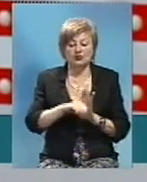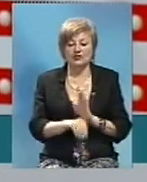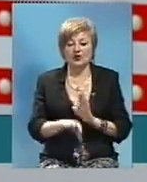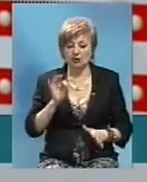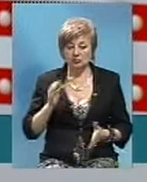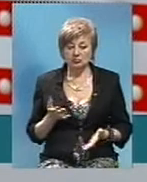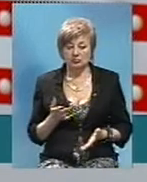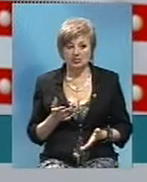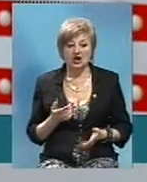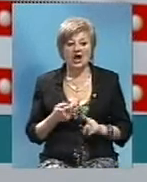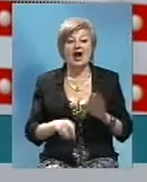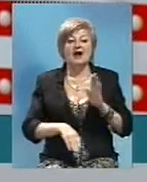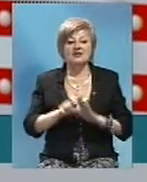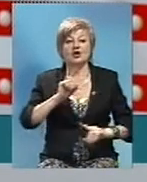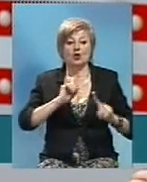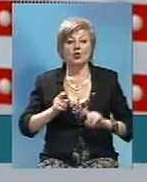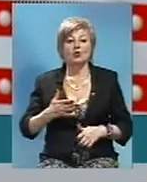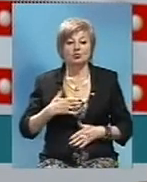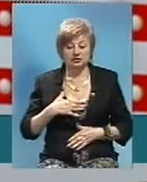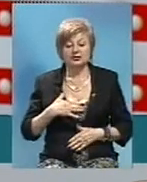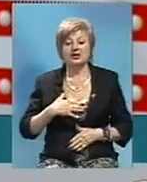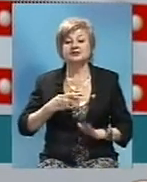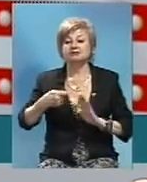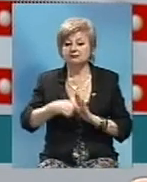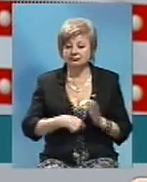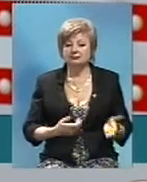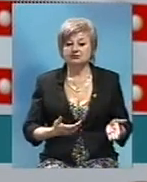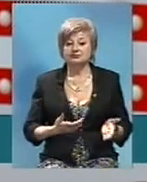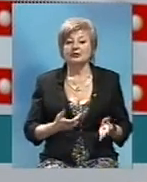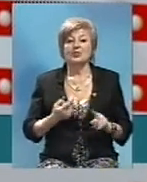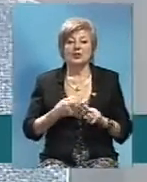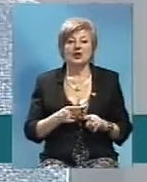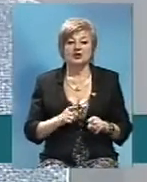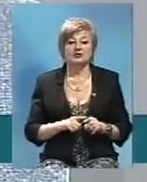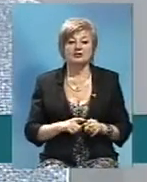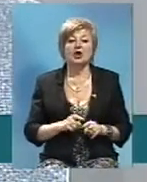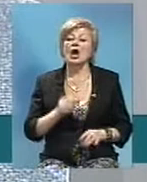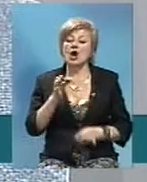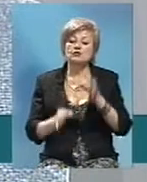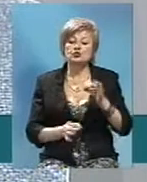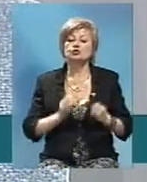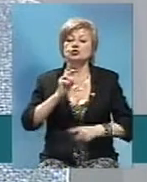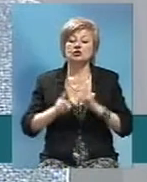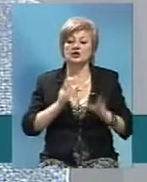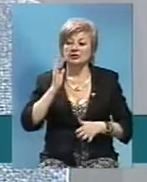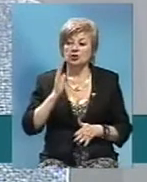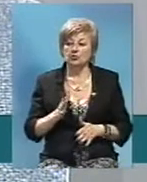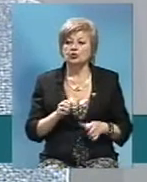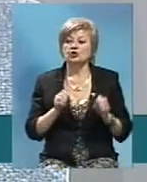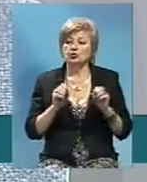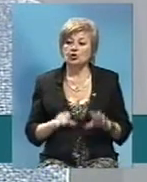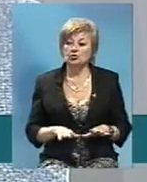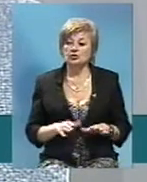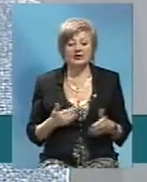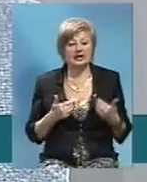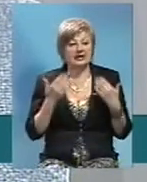питання. Але от Верховна Рада нам підклала таку свиню, і от так і є. А будуть подавати в суди щодо цього рішення, оцього останнього свіжого?